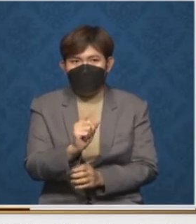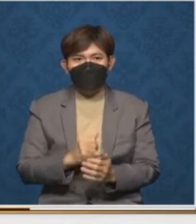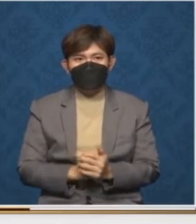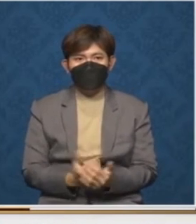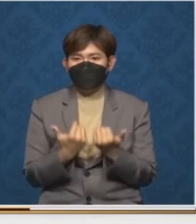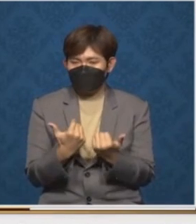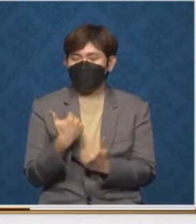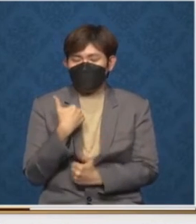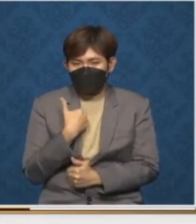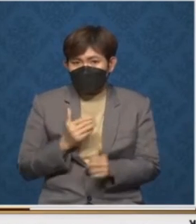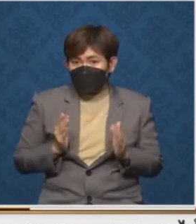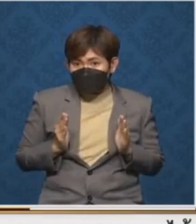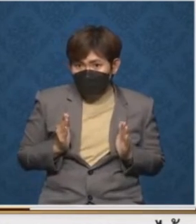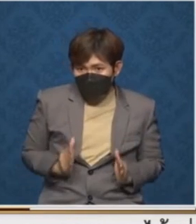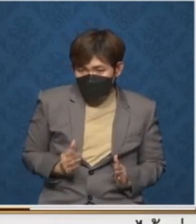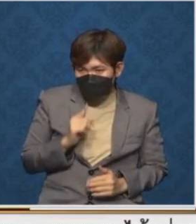นแผนต่อไปครับ